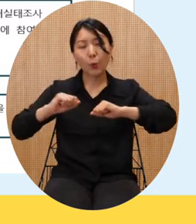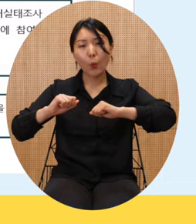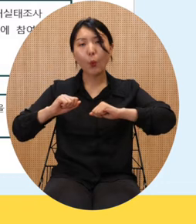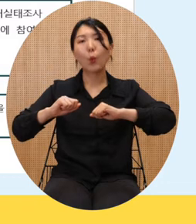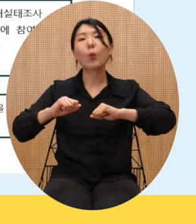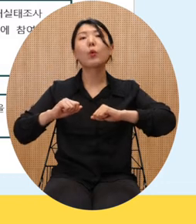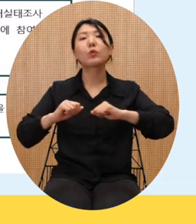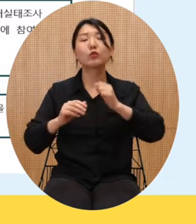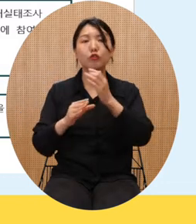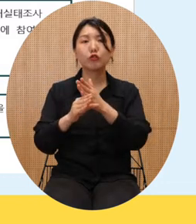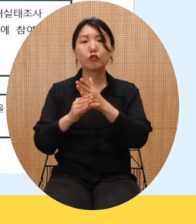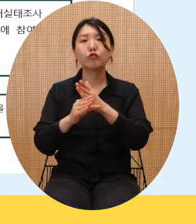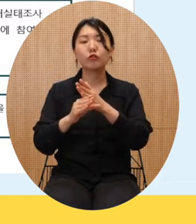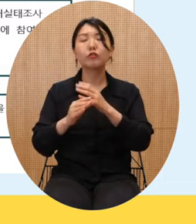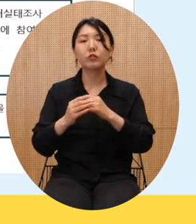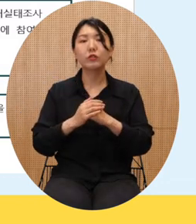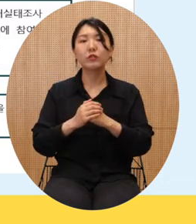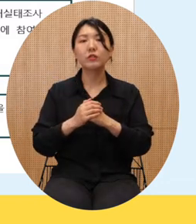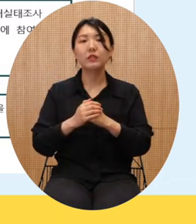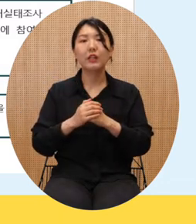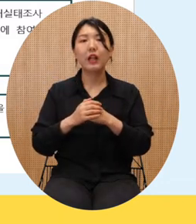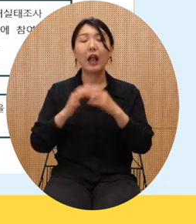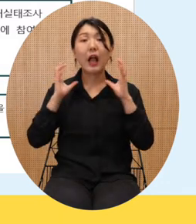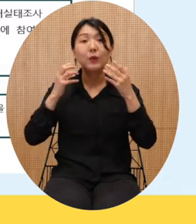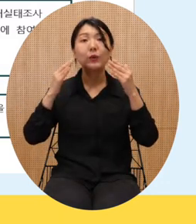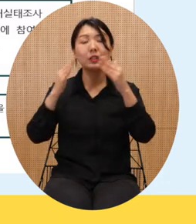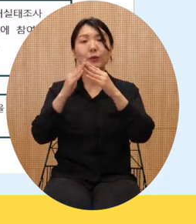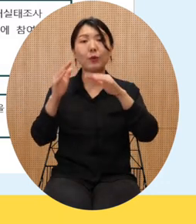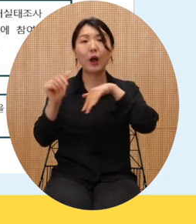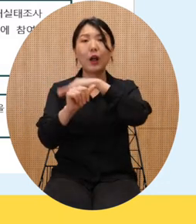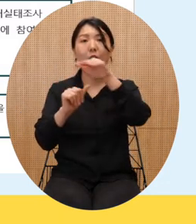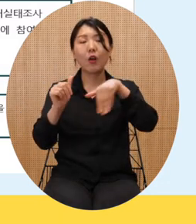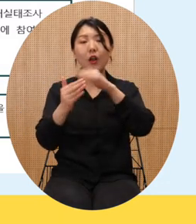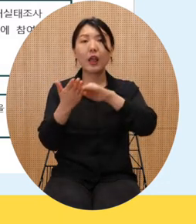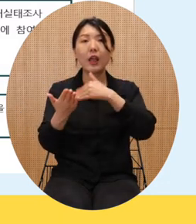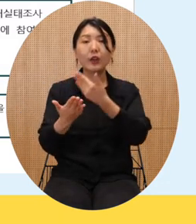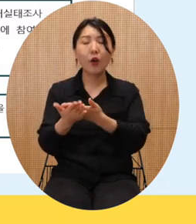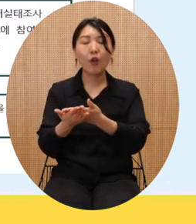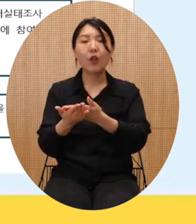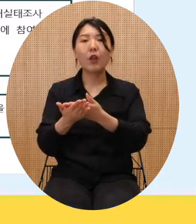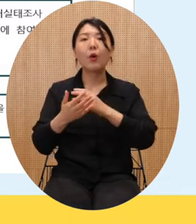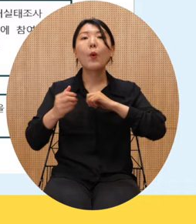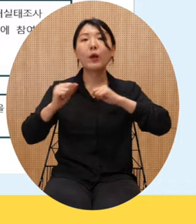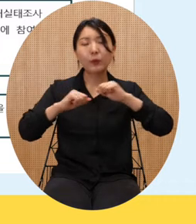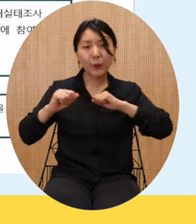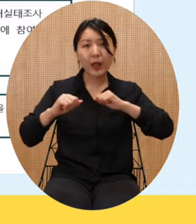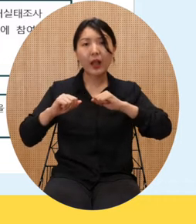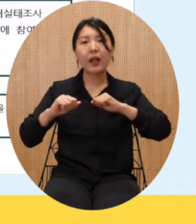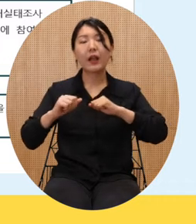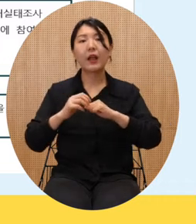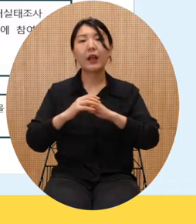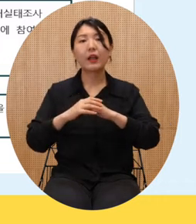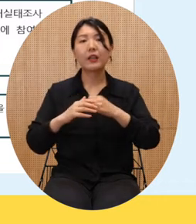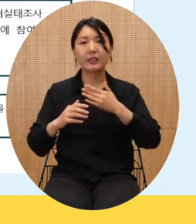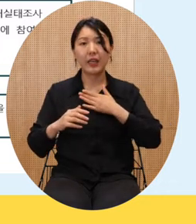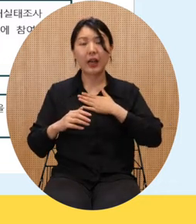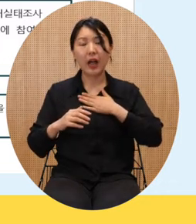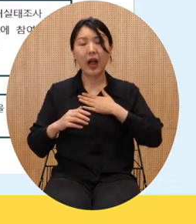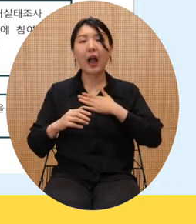계속 활동을 하고 계시고 여기 이제 아동 주거 환경 개선 네트워크의